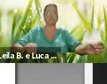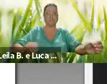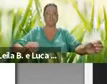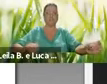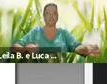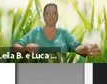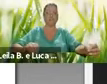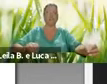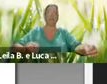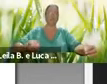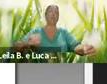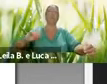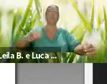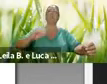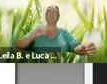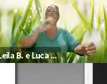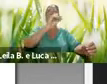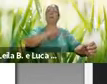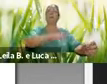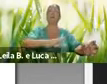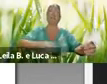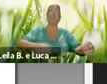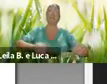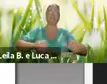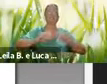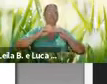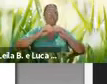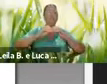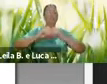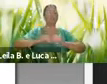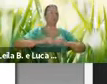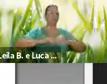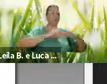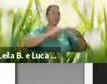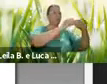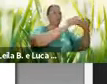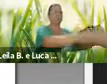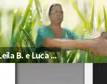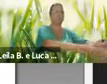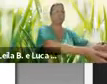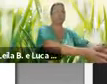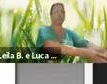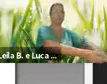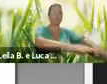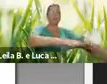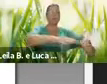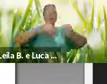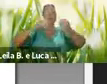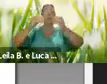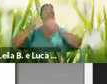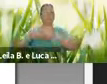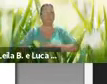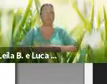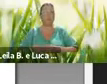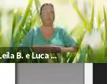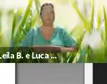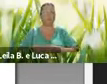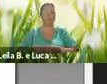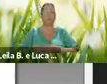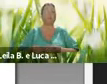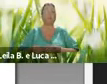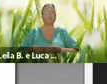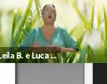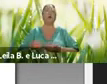Per essere sintonizzati dipende di come siamo e se ci sintonizziamo o con forze superiori o con le forze